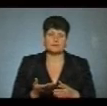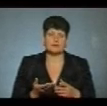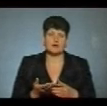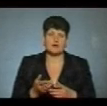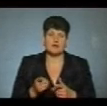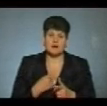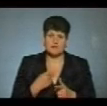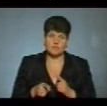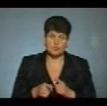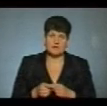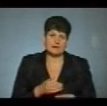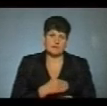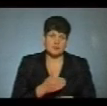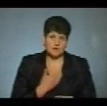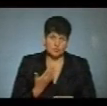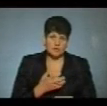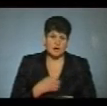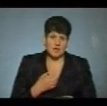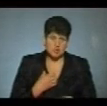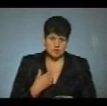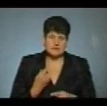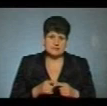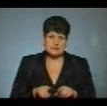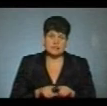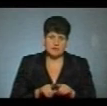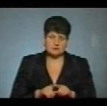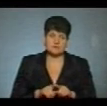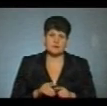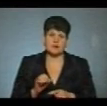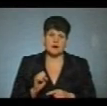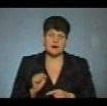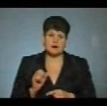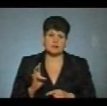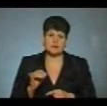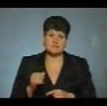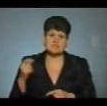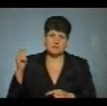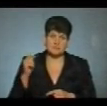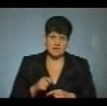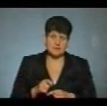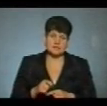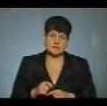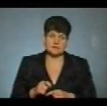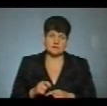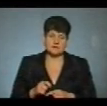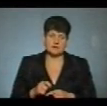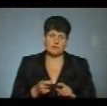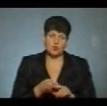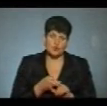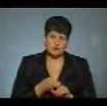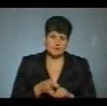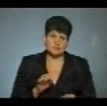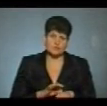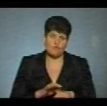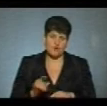Або температура чи кашель. Це також може бути причиною. І епіданамнез. Приїзд з неблагополучної країни або контакт з